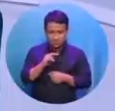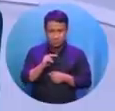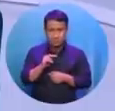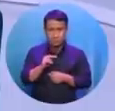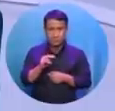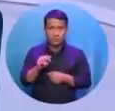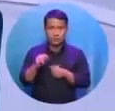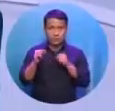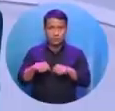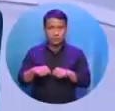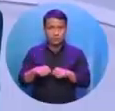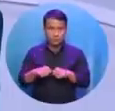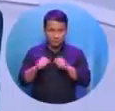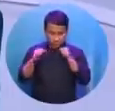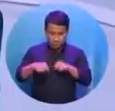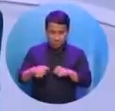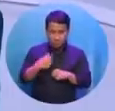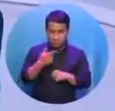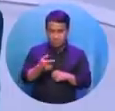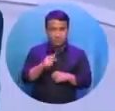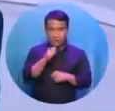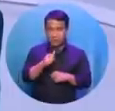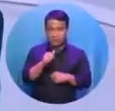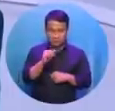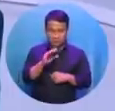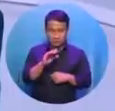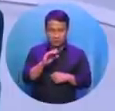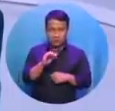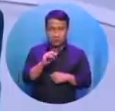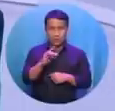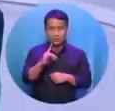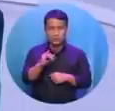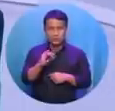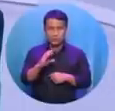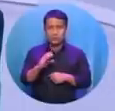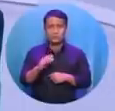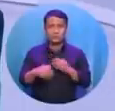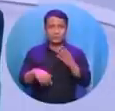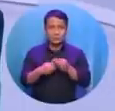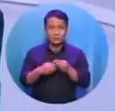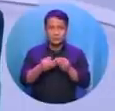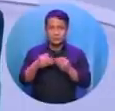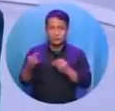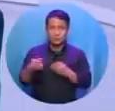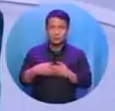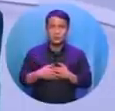kayo, pwede kayo rito. Non-acidic. Okay. Now, dadayan na natin.